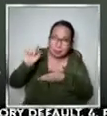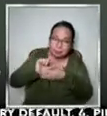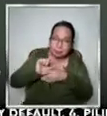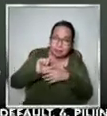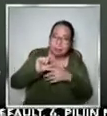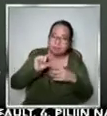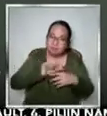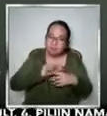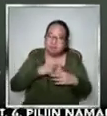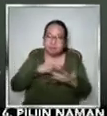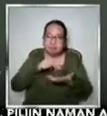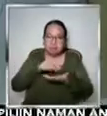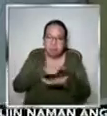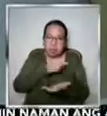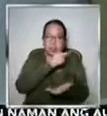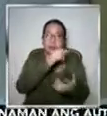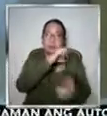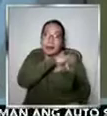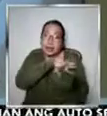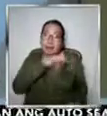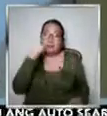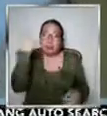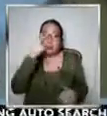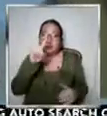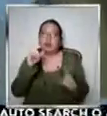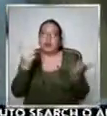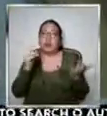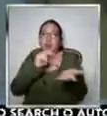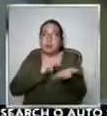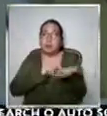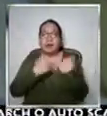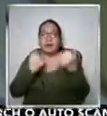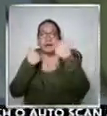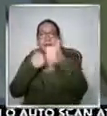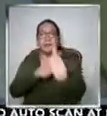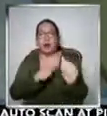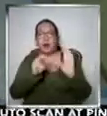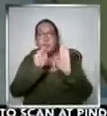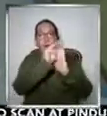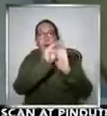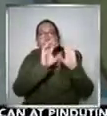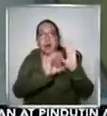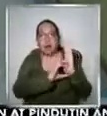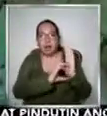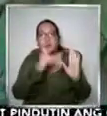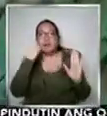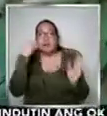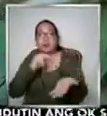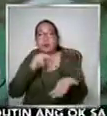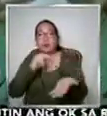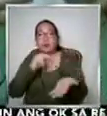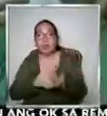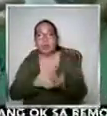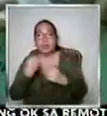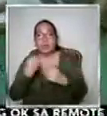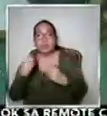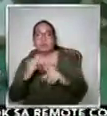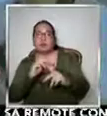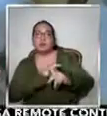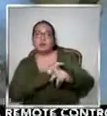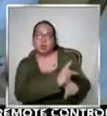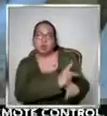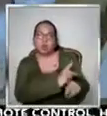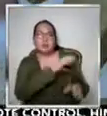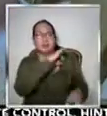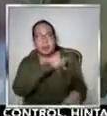ipatupad mong protection, we give it to them. Isa rin sa kanilang hinihingi ang huwag silang i-discriminate dahil masaya naman daw silang gawin ang